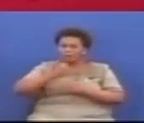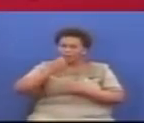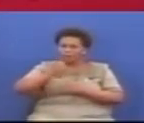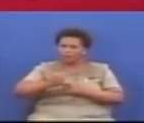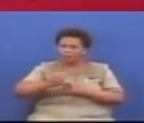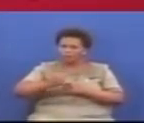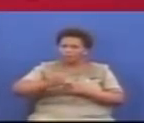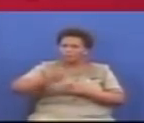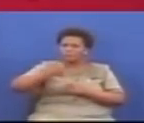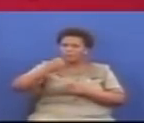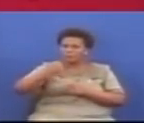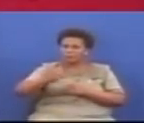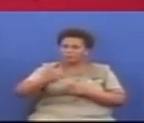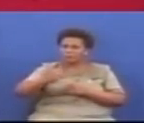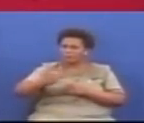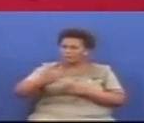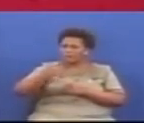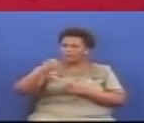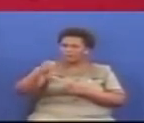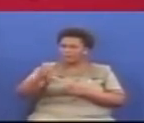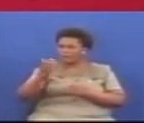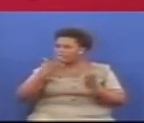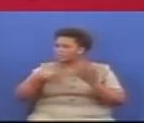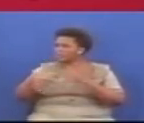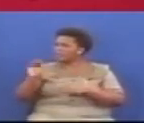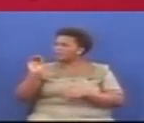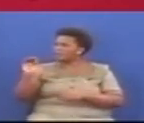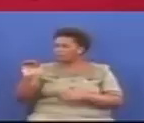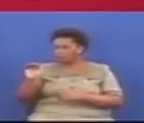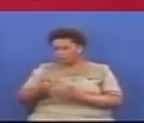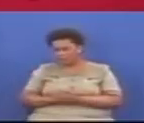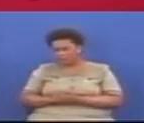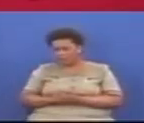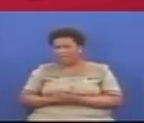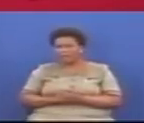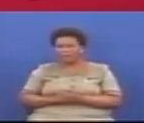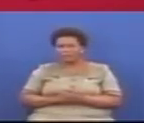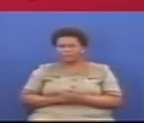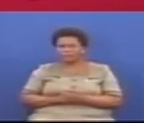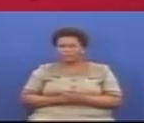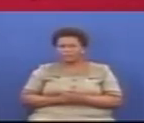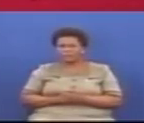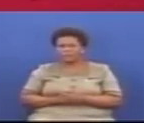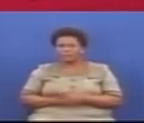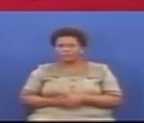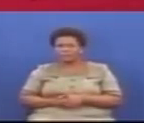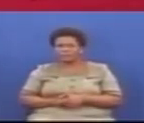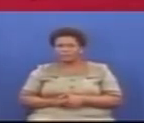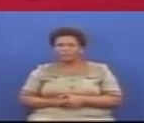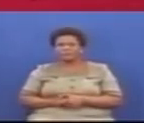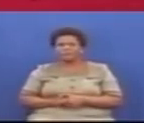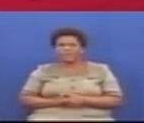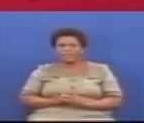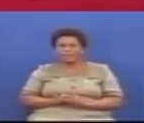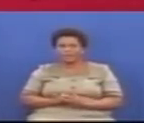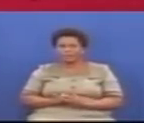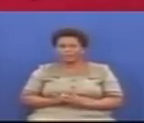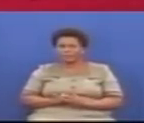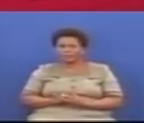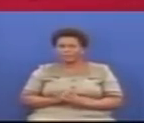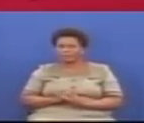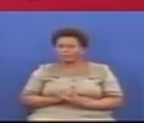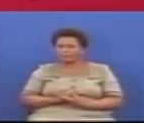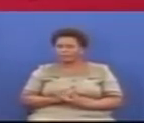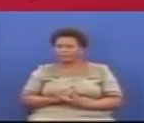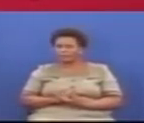Mheshimiwa mbunge kwamba ujenzi wa kituo cha polisi katika kata ya Mvumi Mission utapewa kipaumbele pale